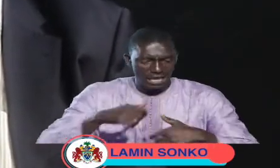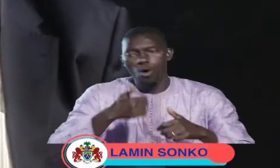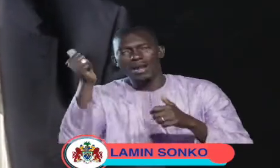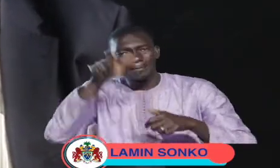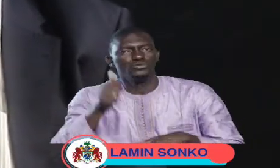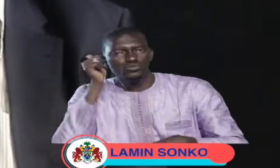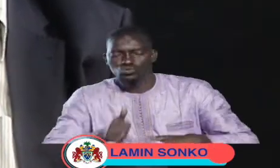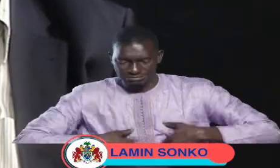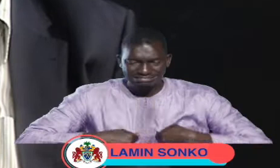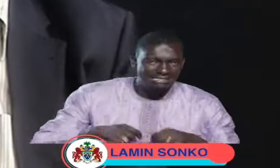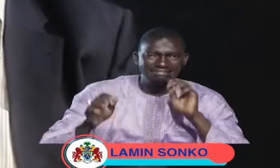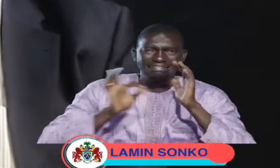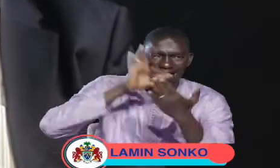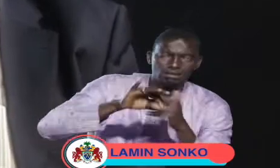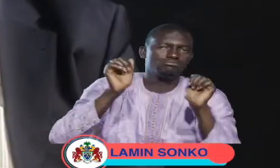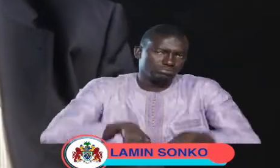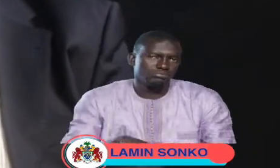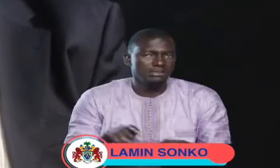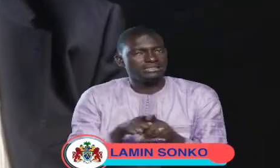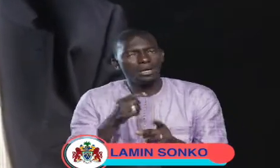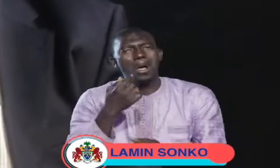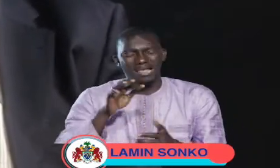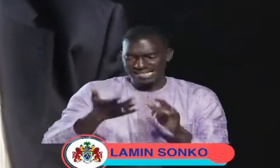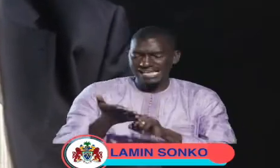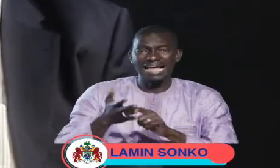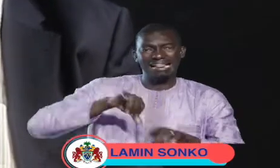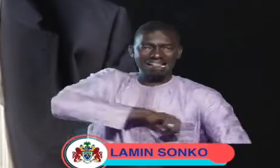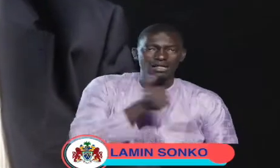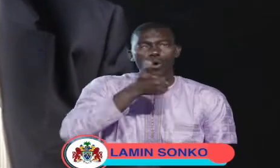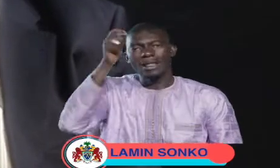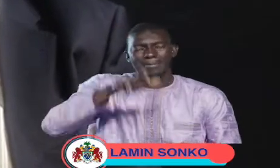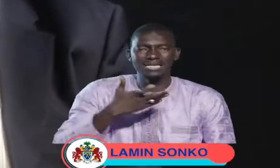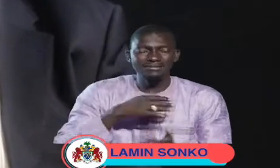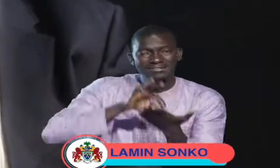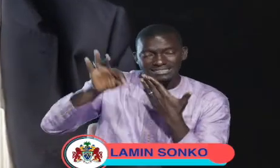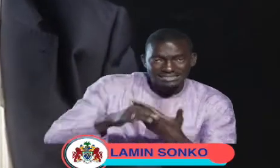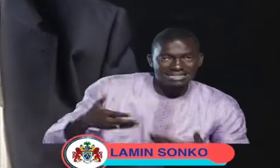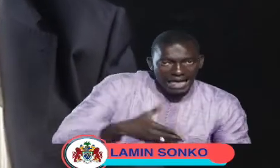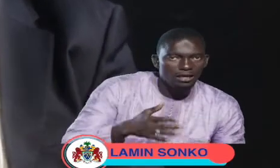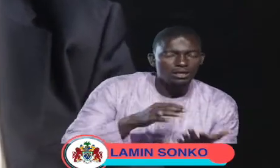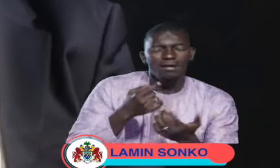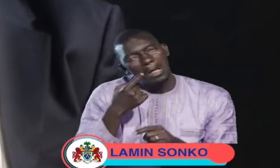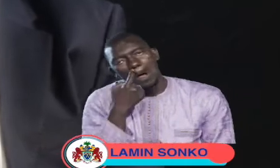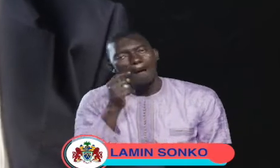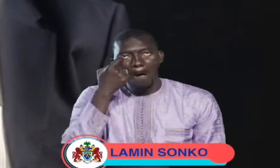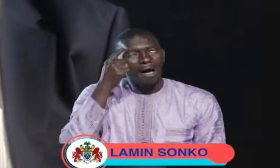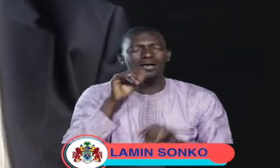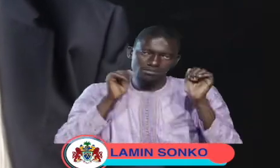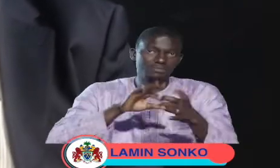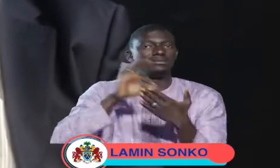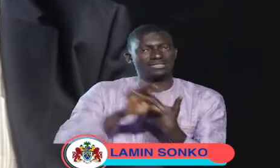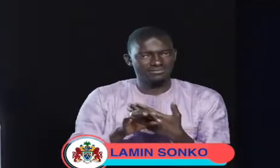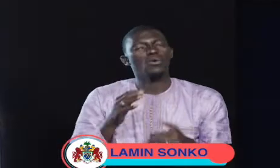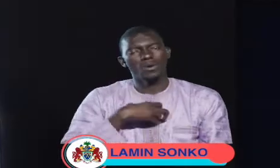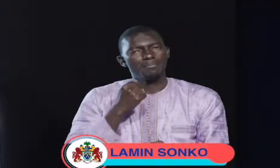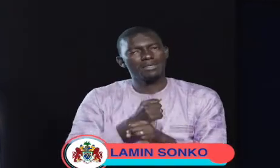mang kuran yi so na su tare la dron so kuran yi so non so kuma da baga pro nga long nga be nga long ko kuran yi be kere ne ada so tale